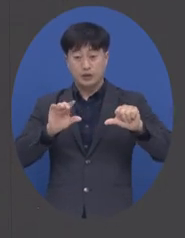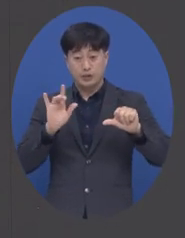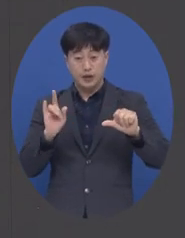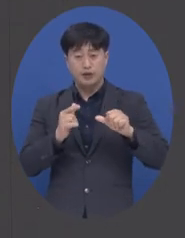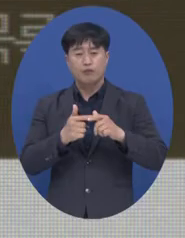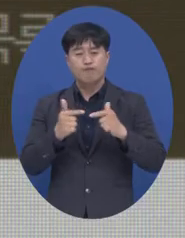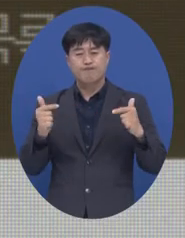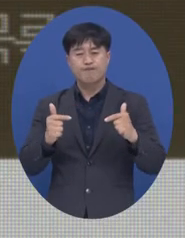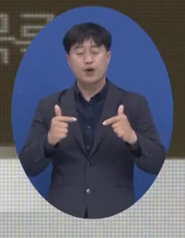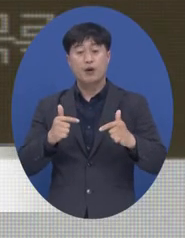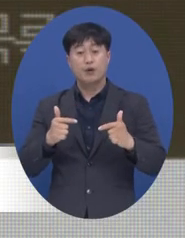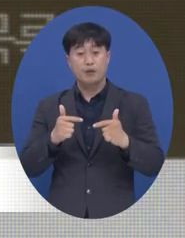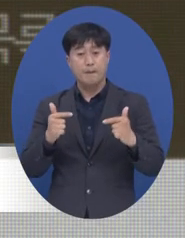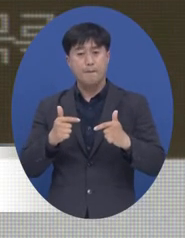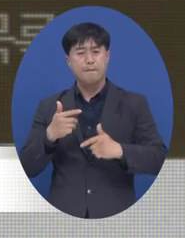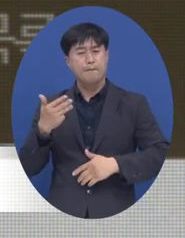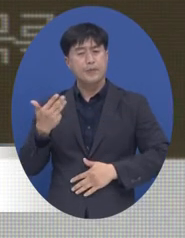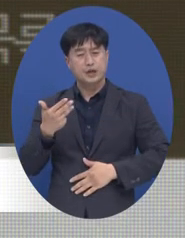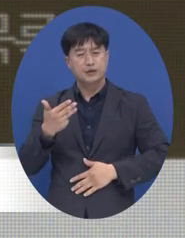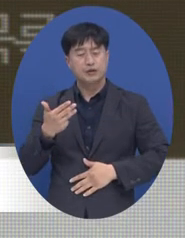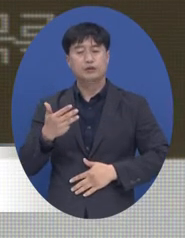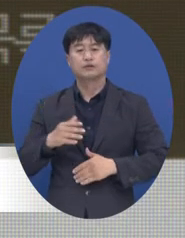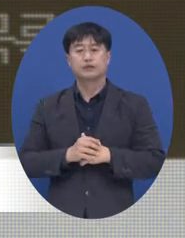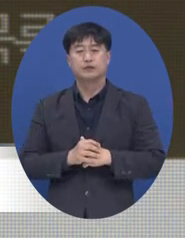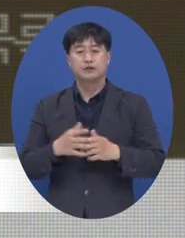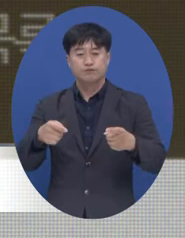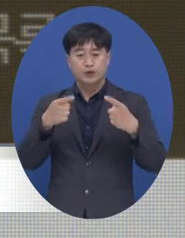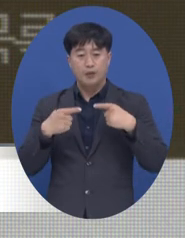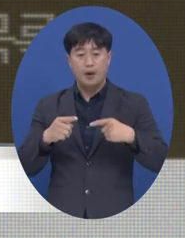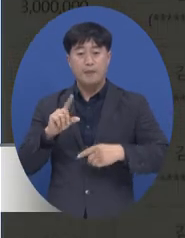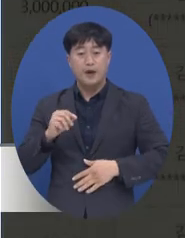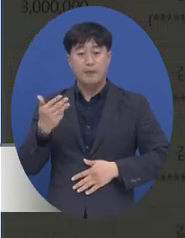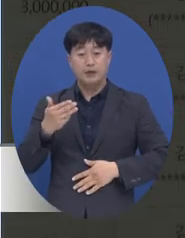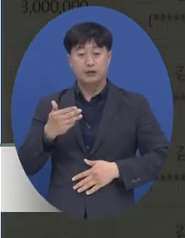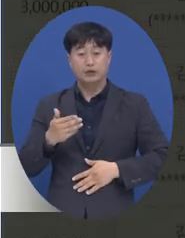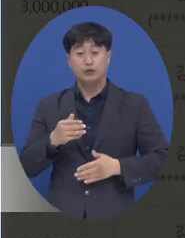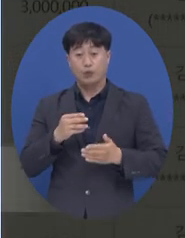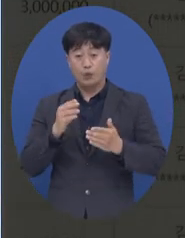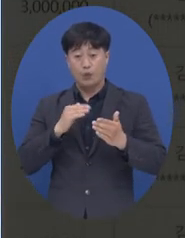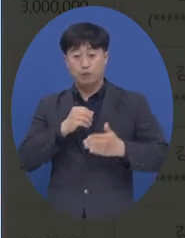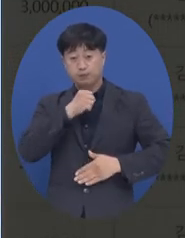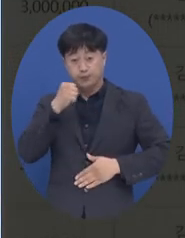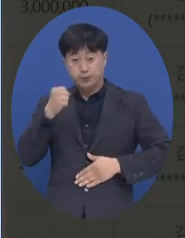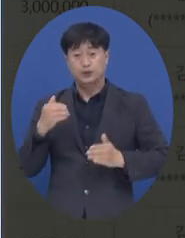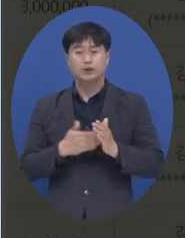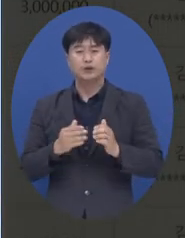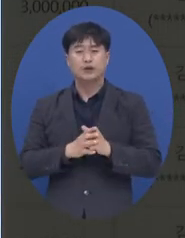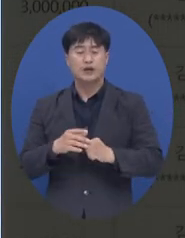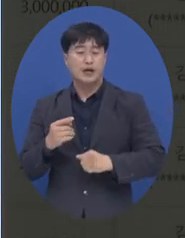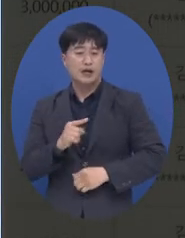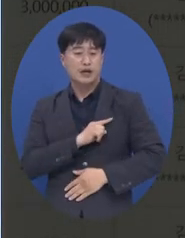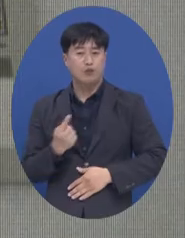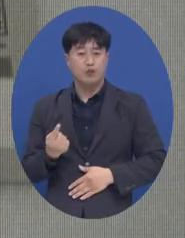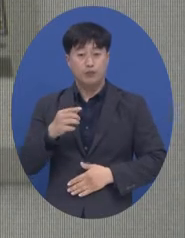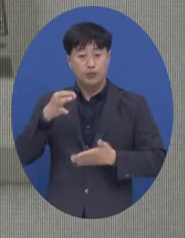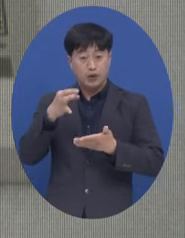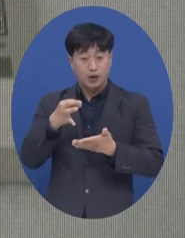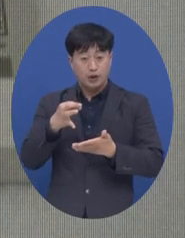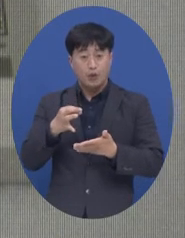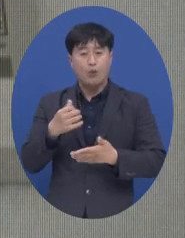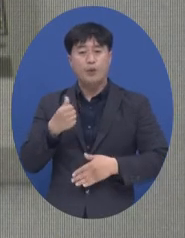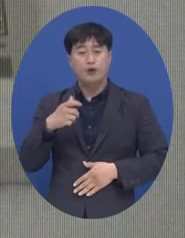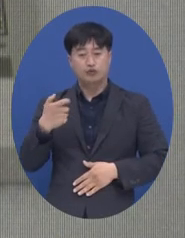몰렸습니다 18,000 여건의 입찰 이루어져 높은 관심을 보여 줬습니다 가장 높은 낙찰가를 기록한 건